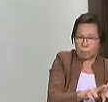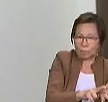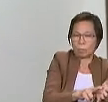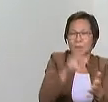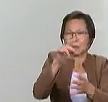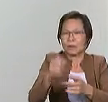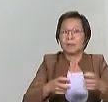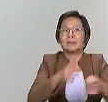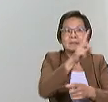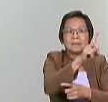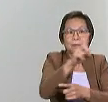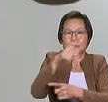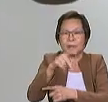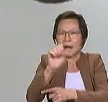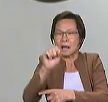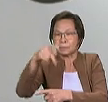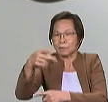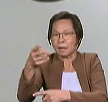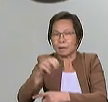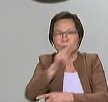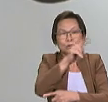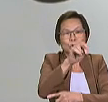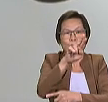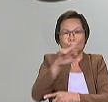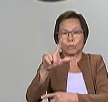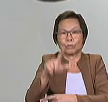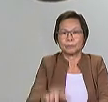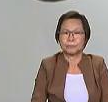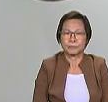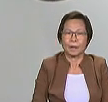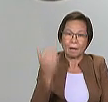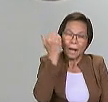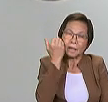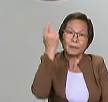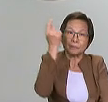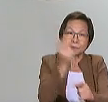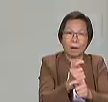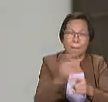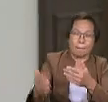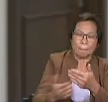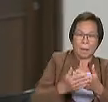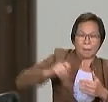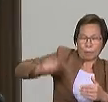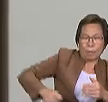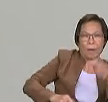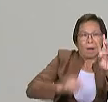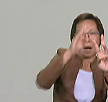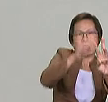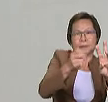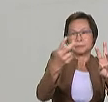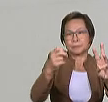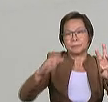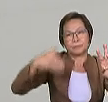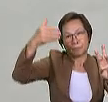dikendalikan pegawai pendakwah sprm Nurul Izzati Sharp TV aki menetapkan sebutan seblak s6.zip